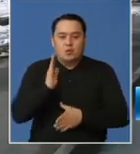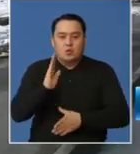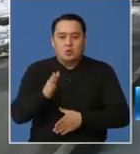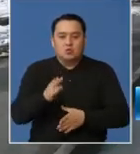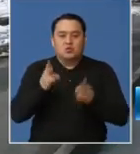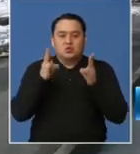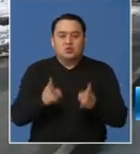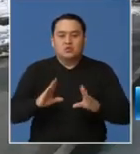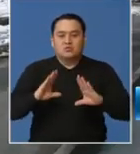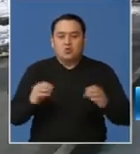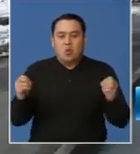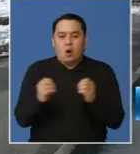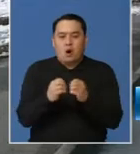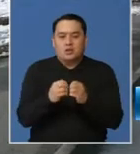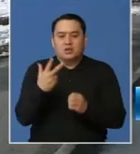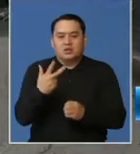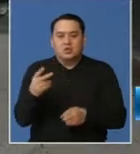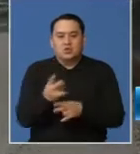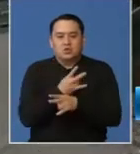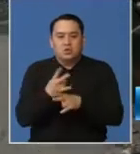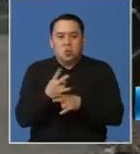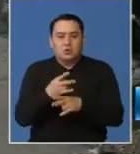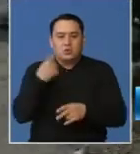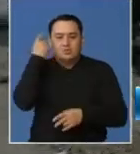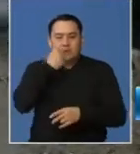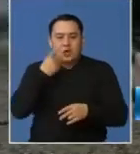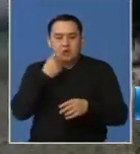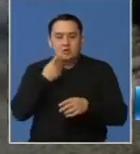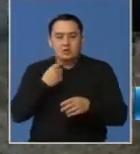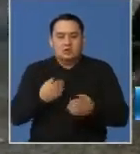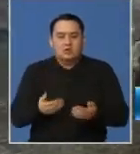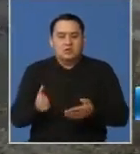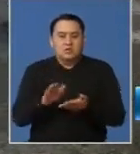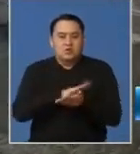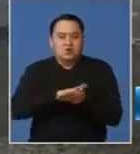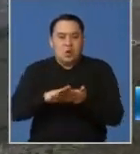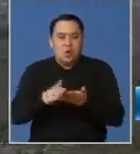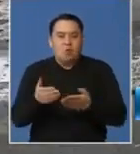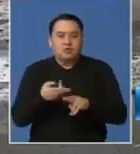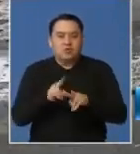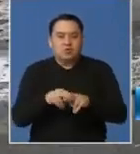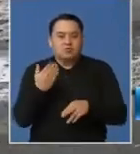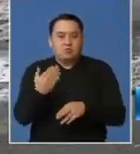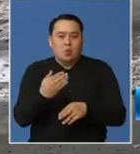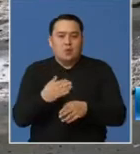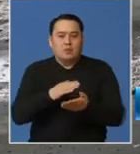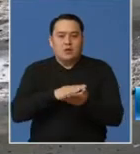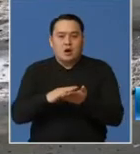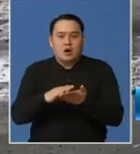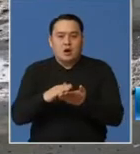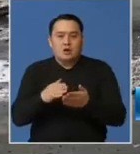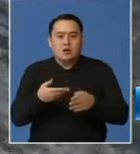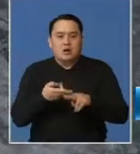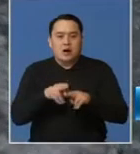ДТП произошло приблизительно в 3 часа ночи. Пьяный водитель врезался в снегоуборочную машину, которая, в свою очередь, протаранила